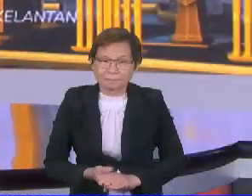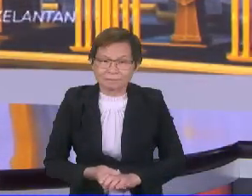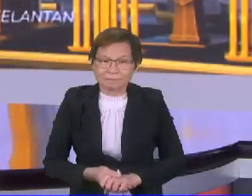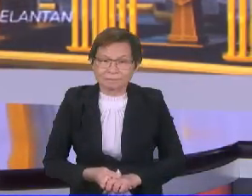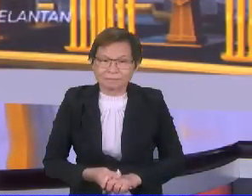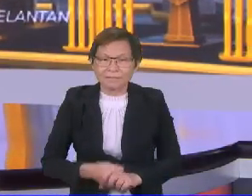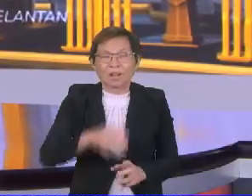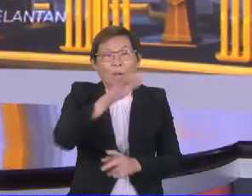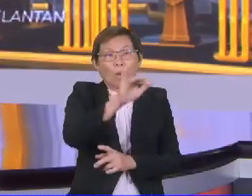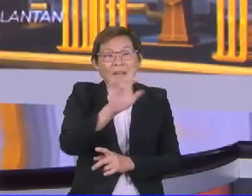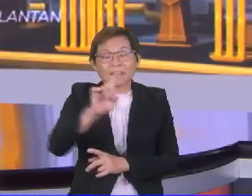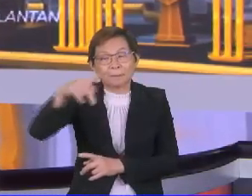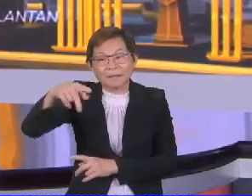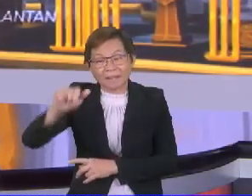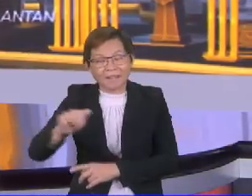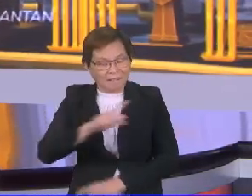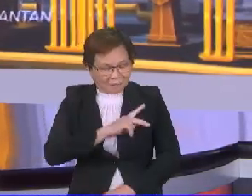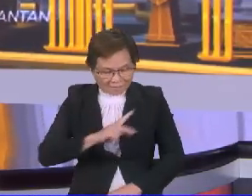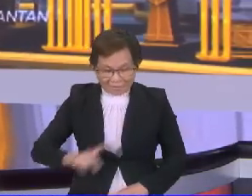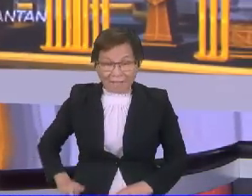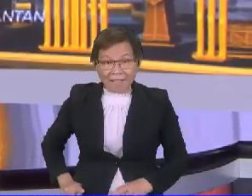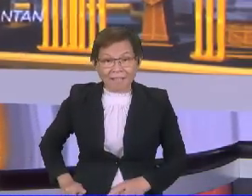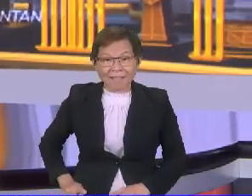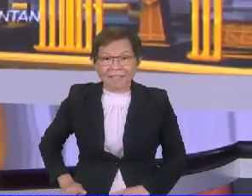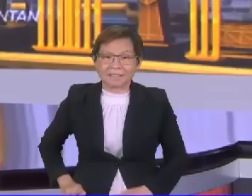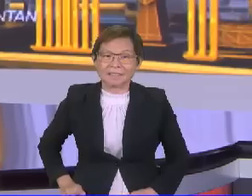yang dibentuk oleh Sultan Abdullah